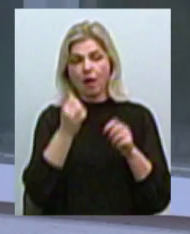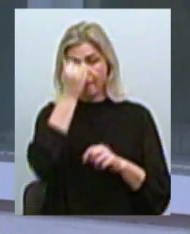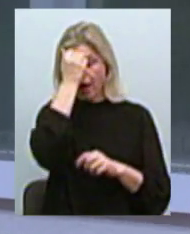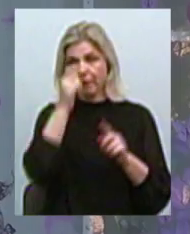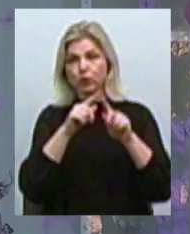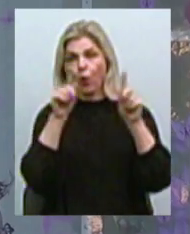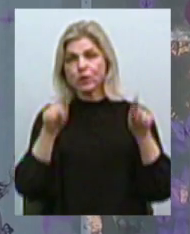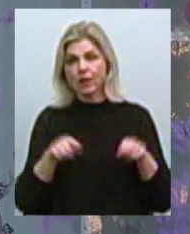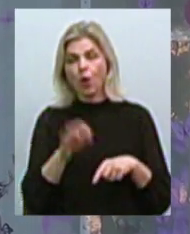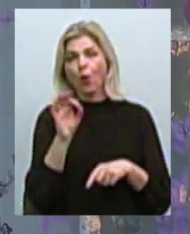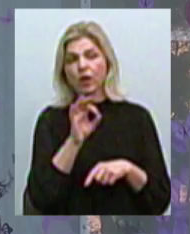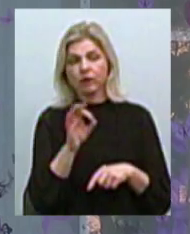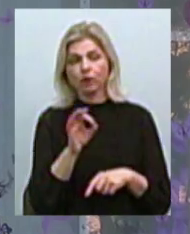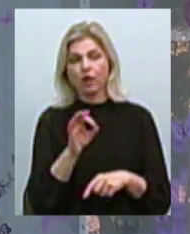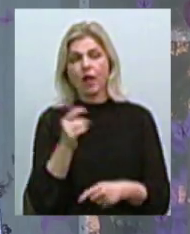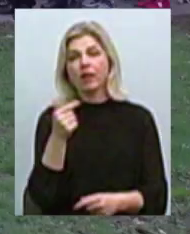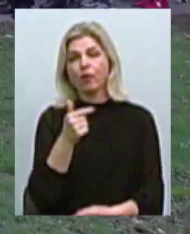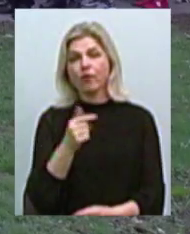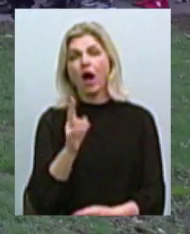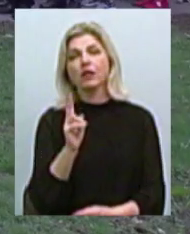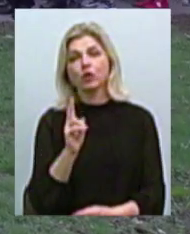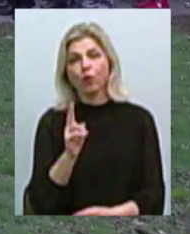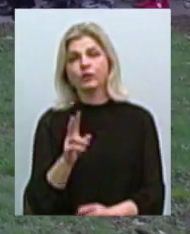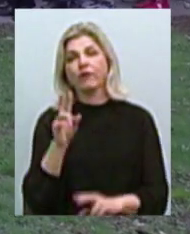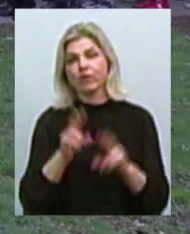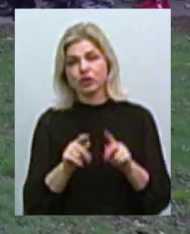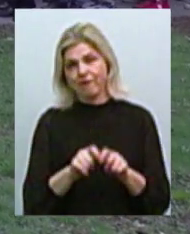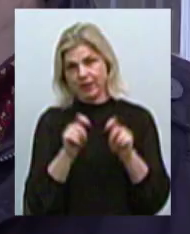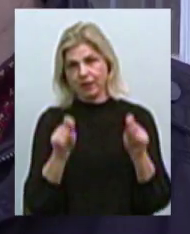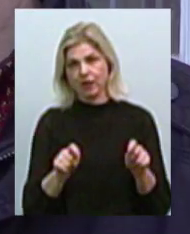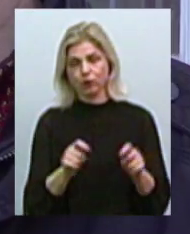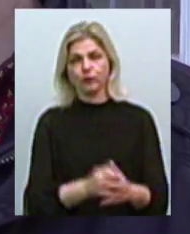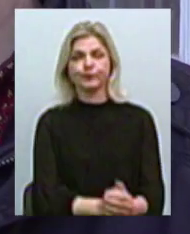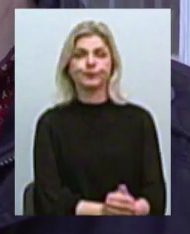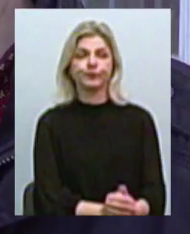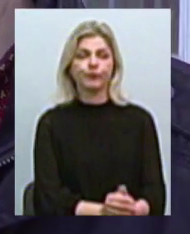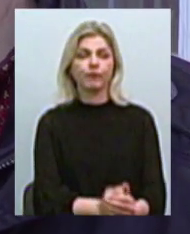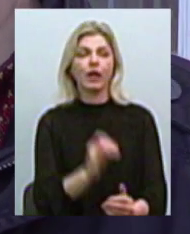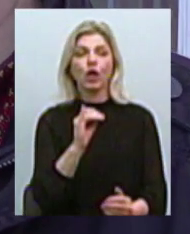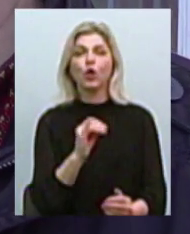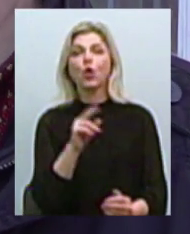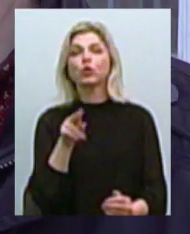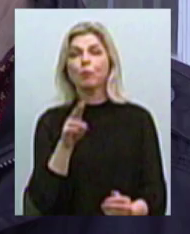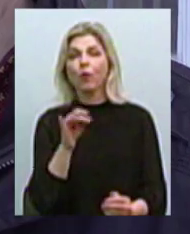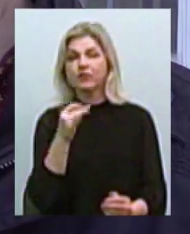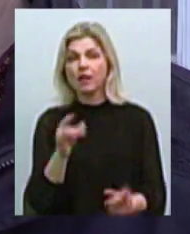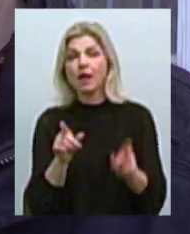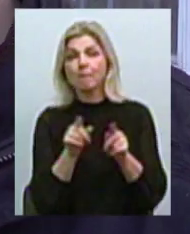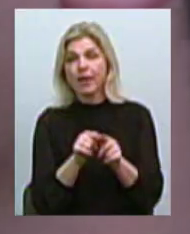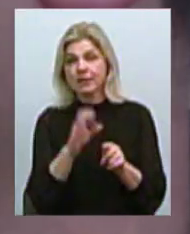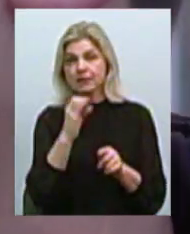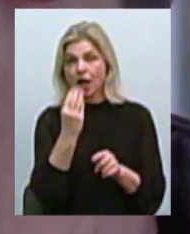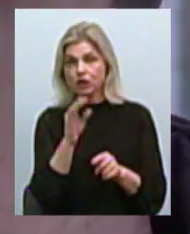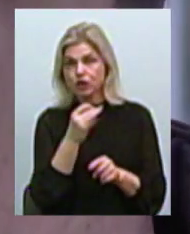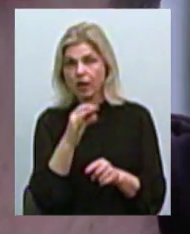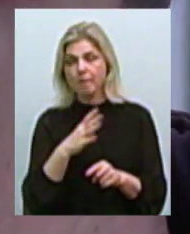дошки Олександру Геннадійовичу Калиновському вважати відкритим. Ігор Домбровський разом із Олександром Калиновським служив